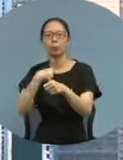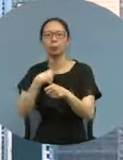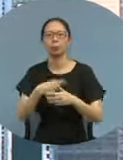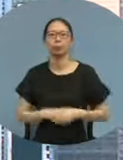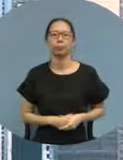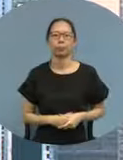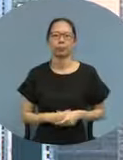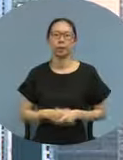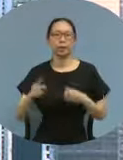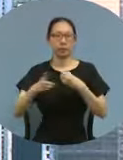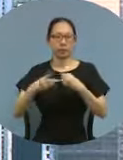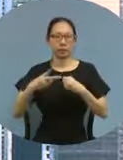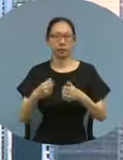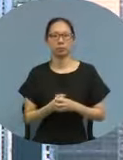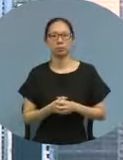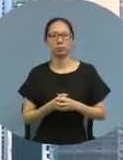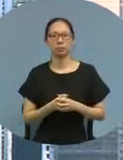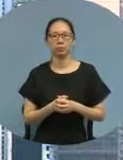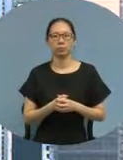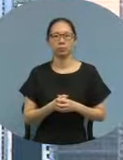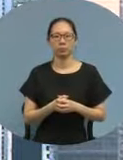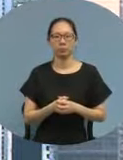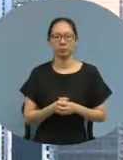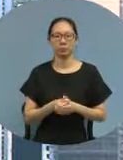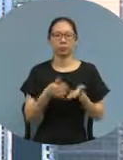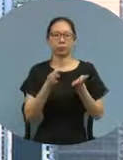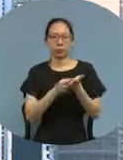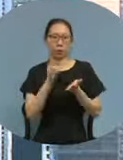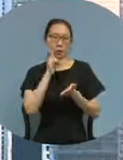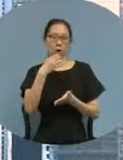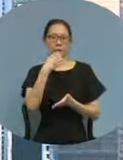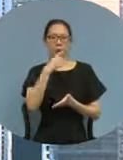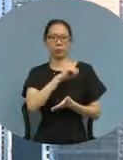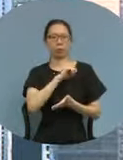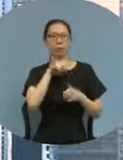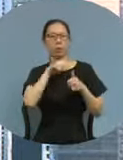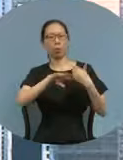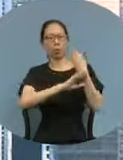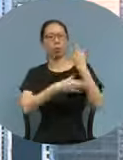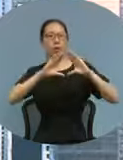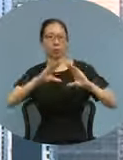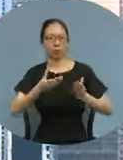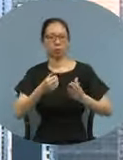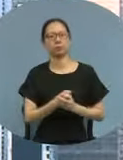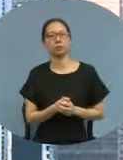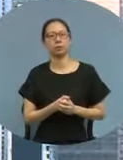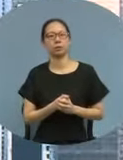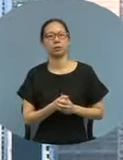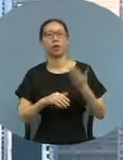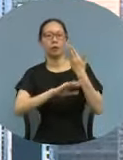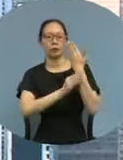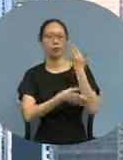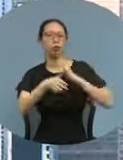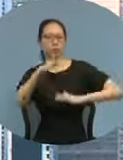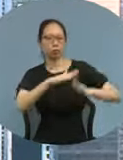律的制裁。第二就是每一個司法管轄區，香港本身是一個司法管轄區，我們都是按住